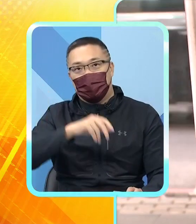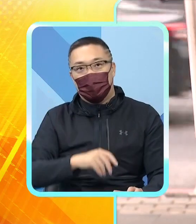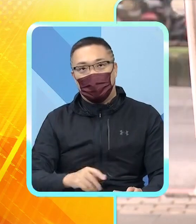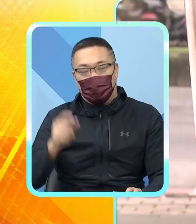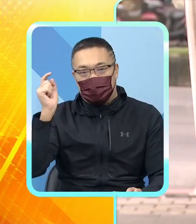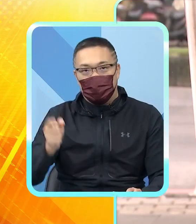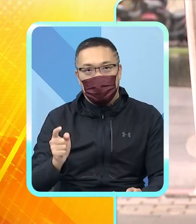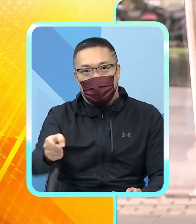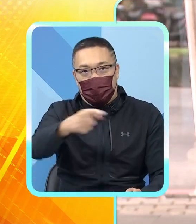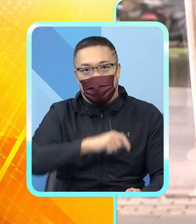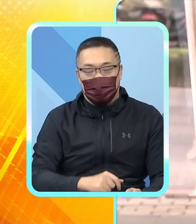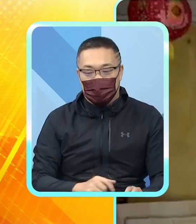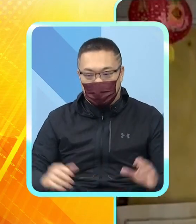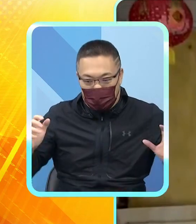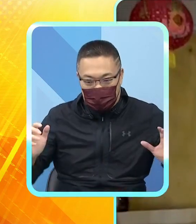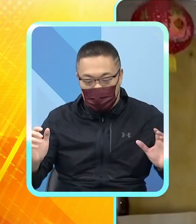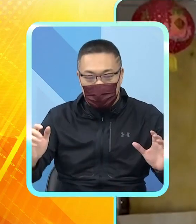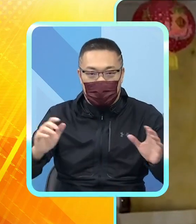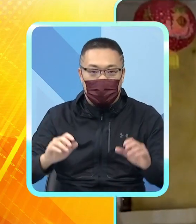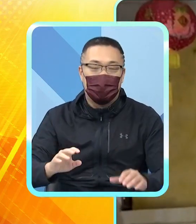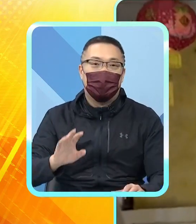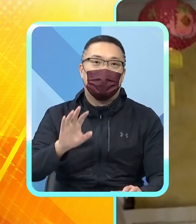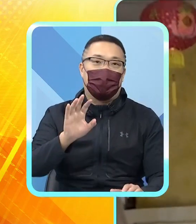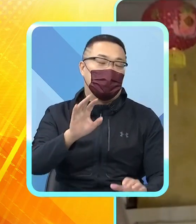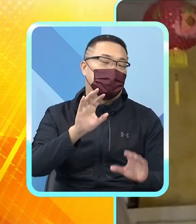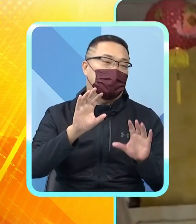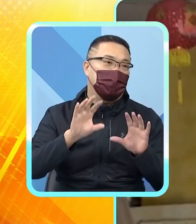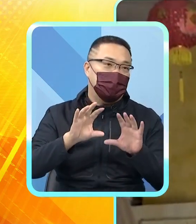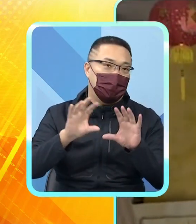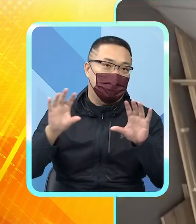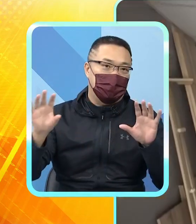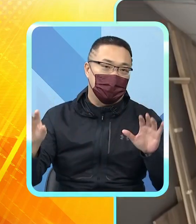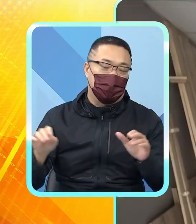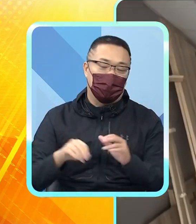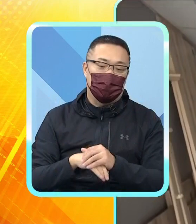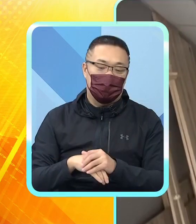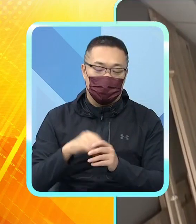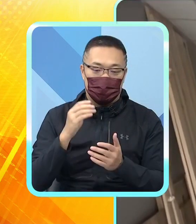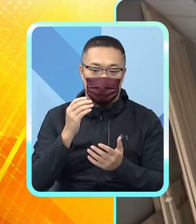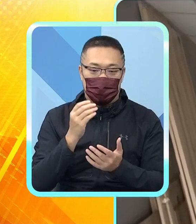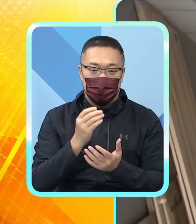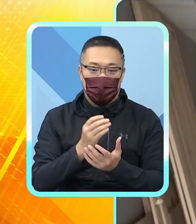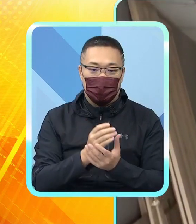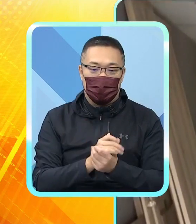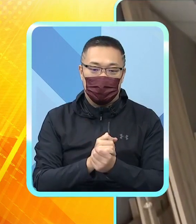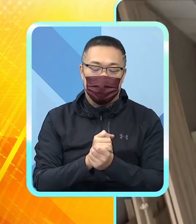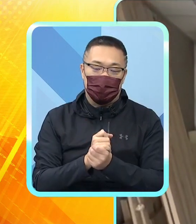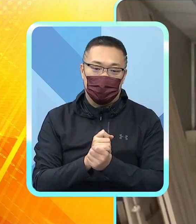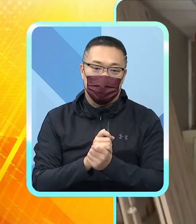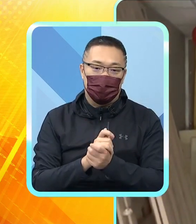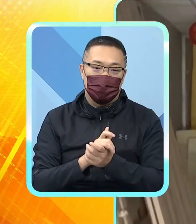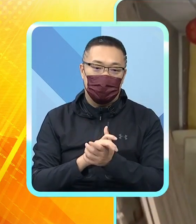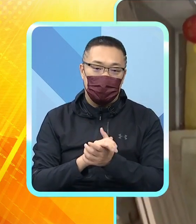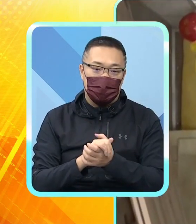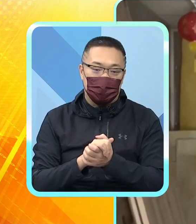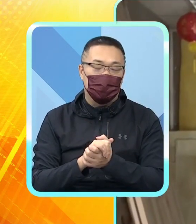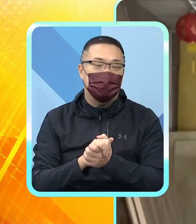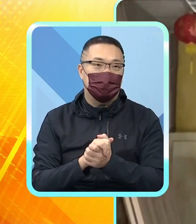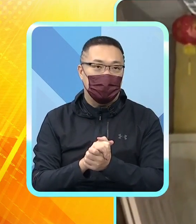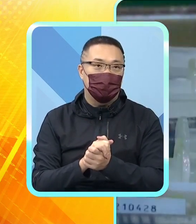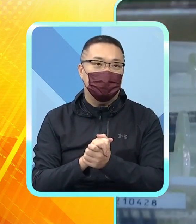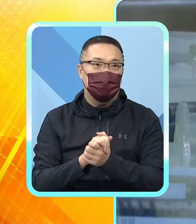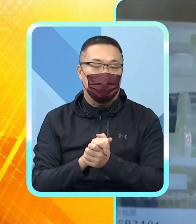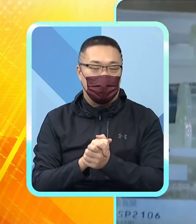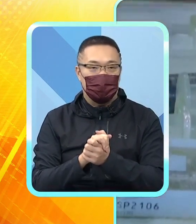好。我出100万，我全押。好，当天的结果呢，就是这一家公